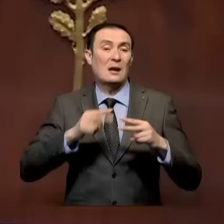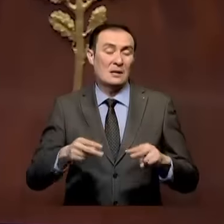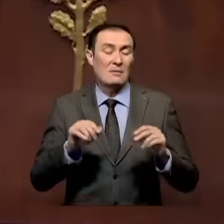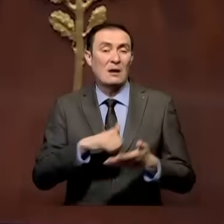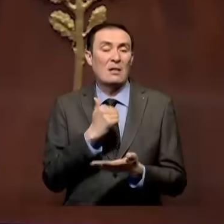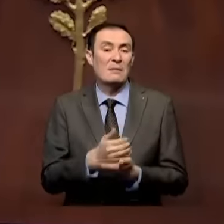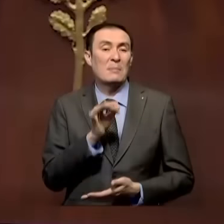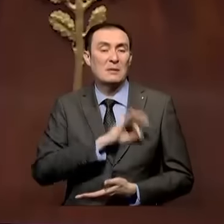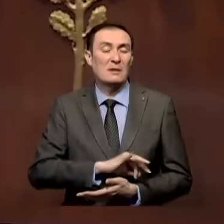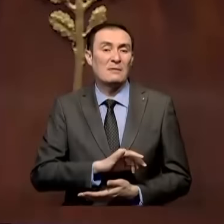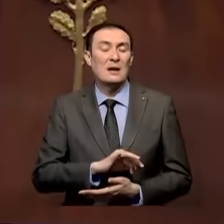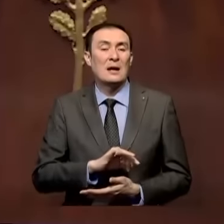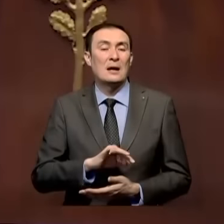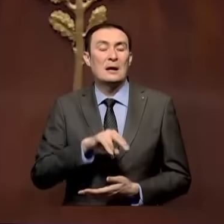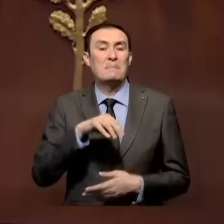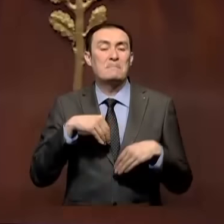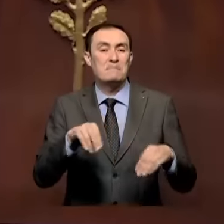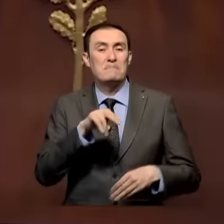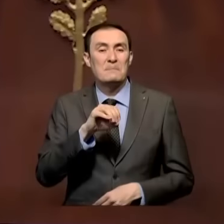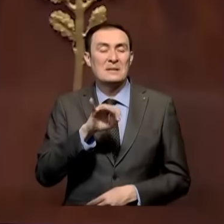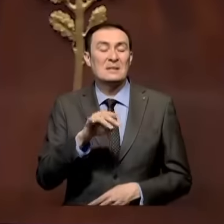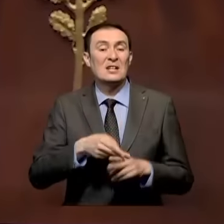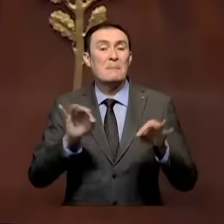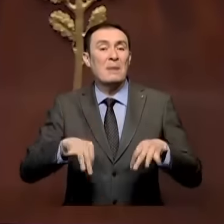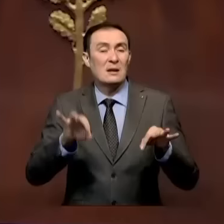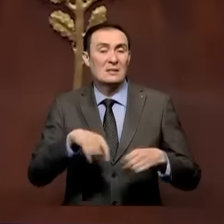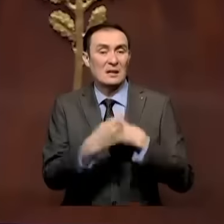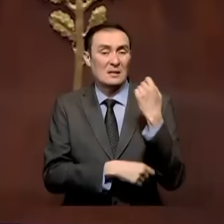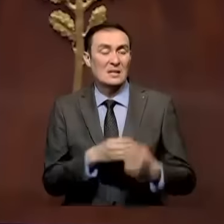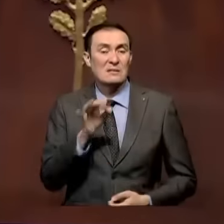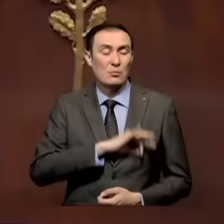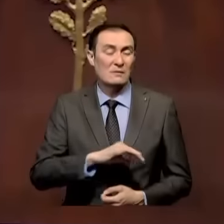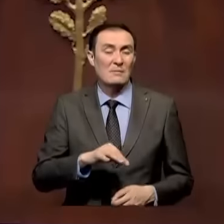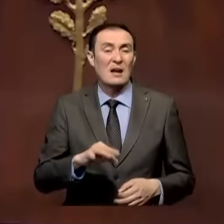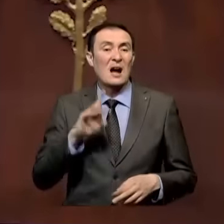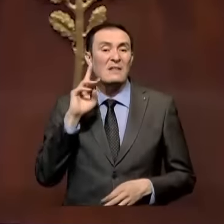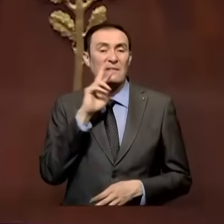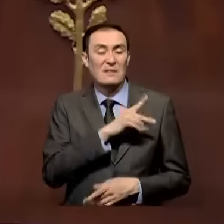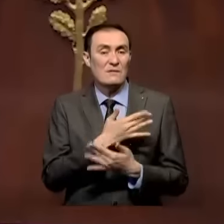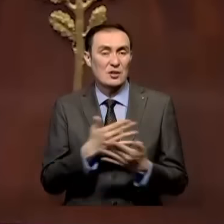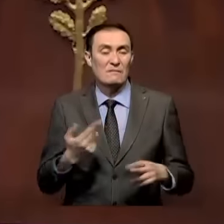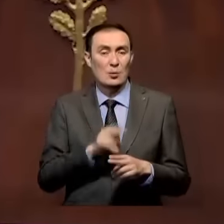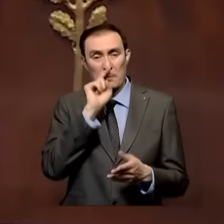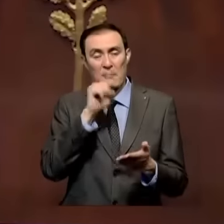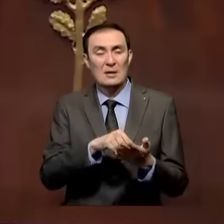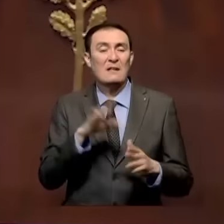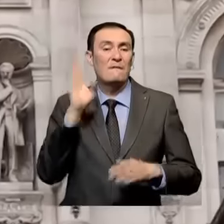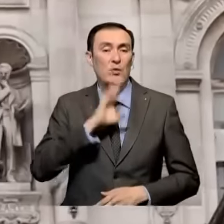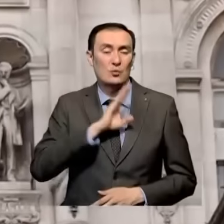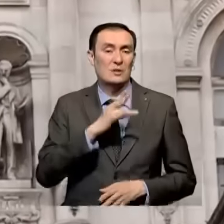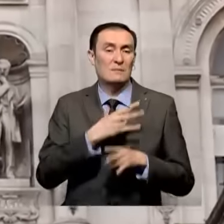является главным потребителем пестицидов в мире. И даже покраска тканей проводится с использованием токсичных веществ, которые попадают в водную